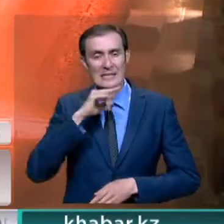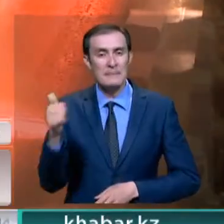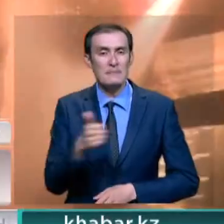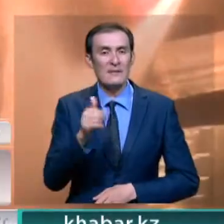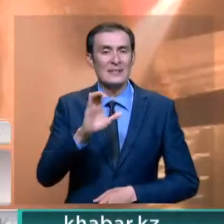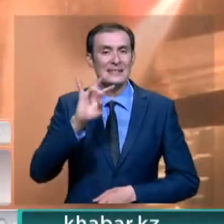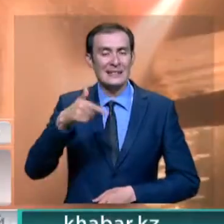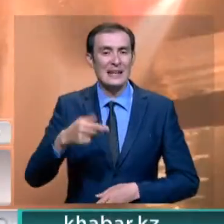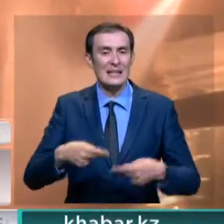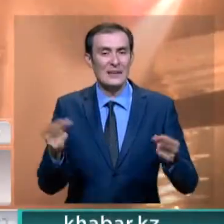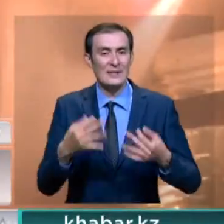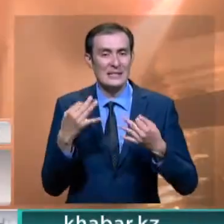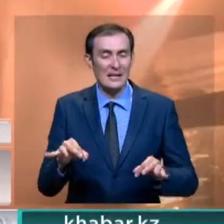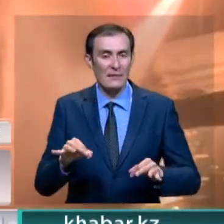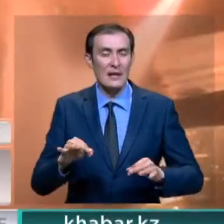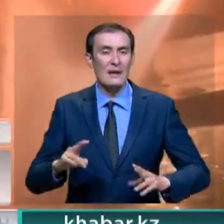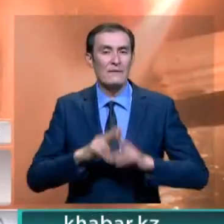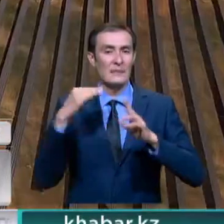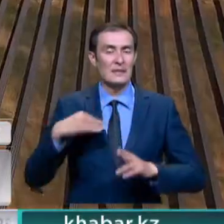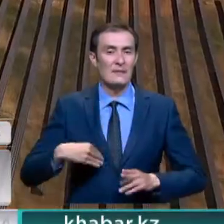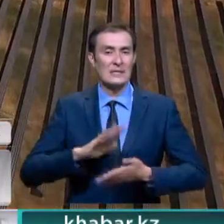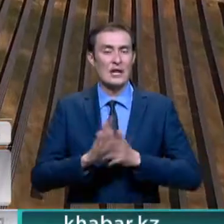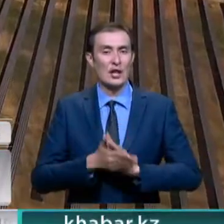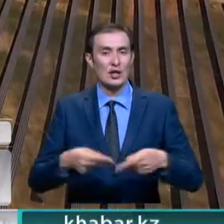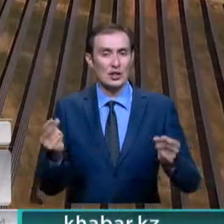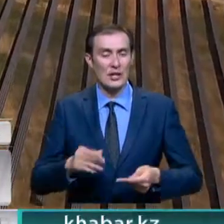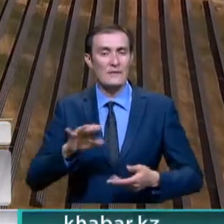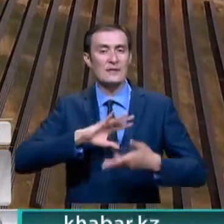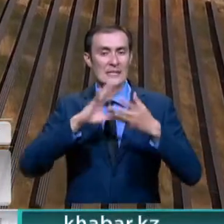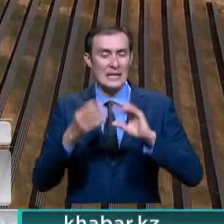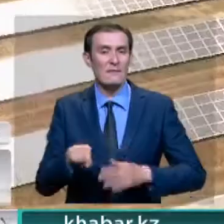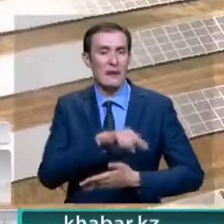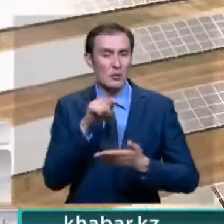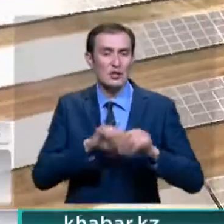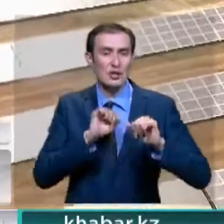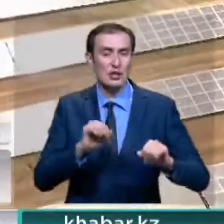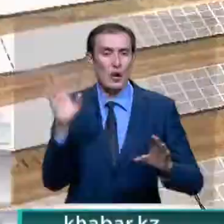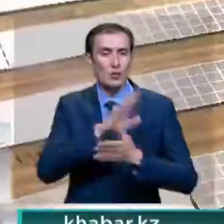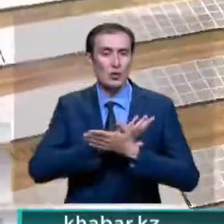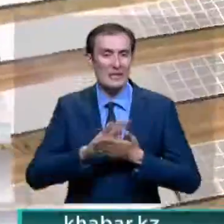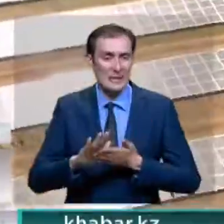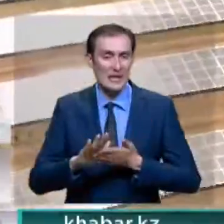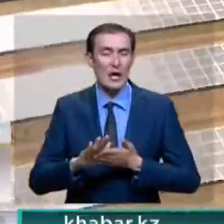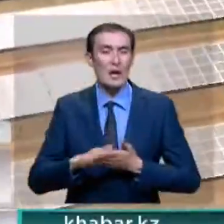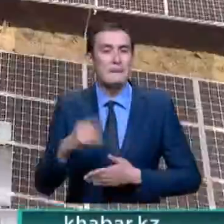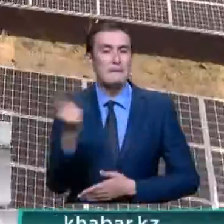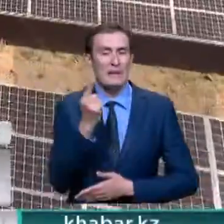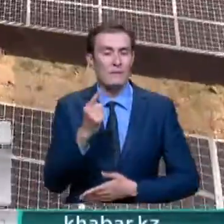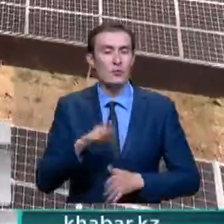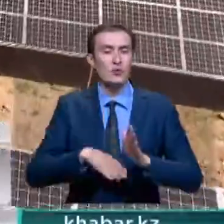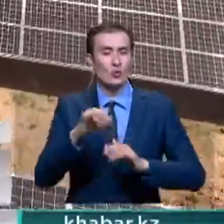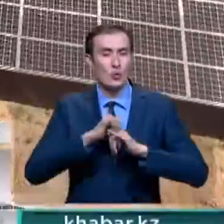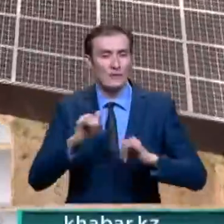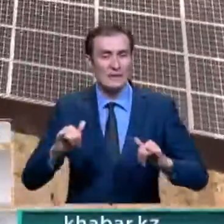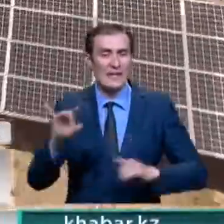первым в СНГ ратифицировал Парижское климатическое соглашение. Да и в целом вопросы защиты окружающей среды номер один в деле